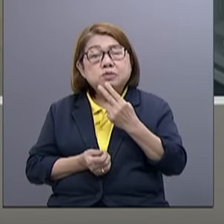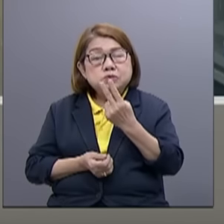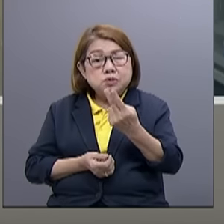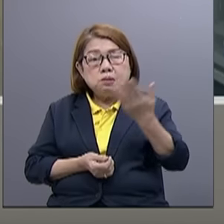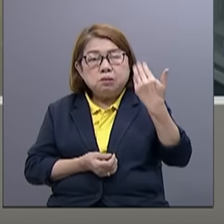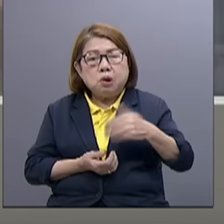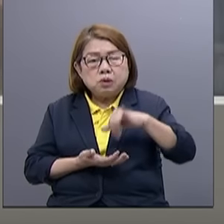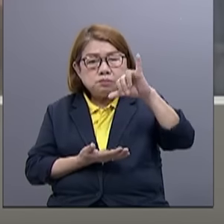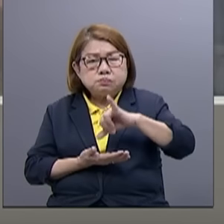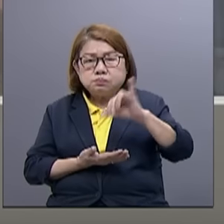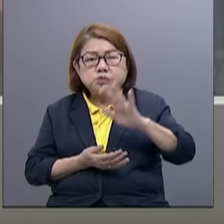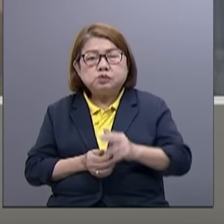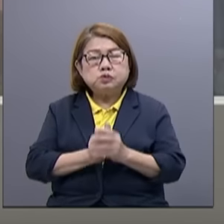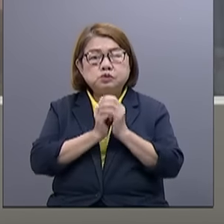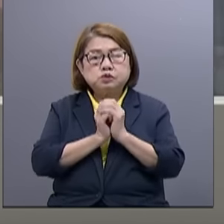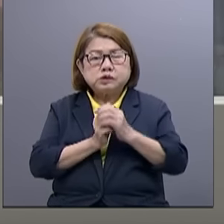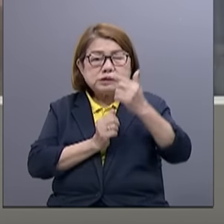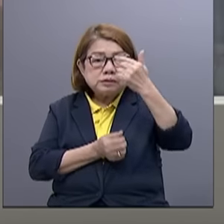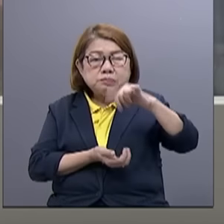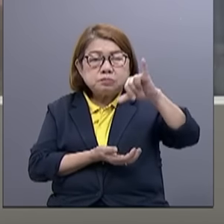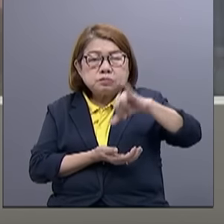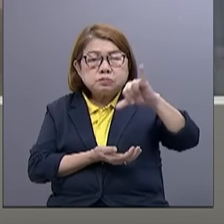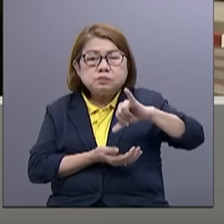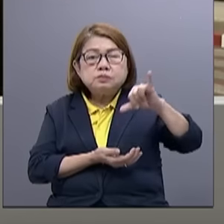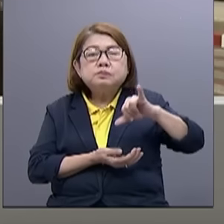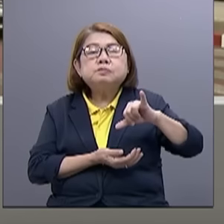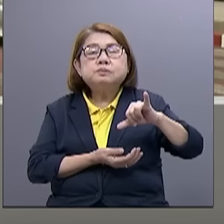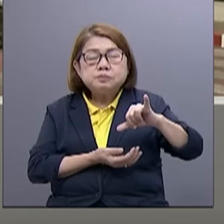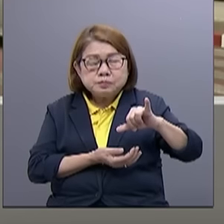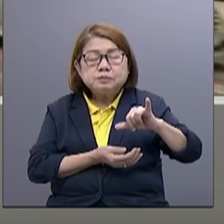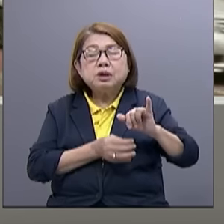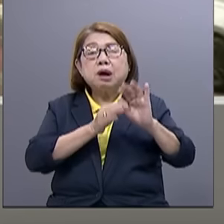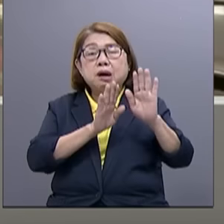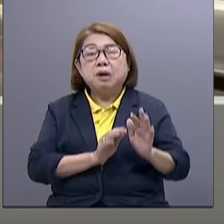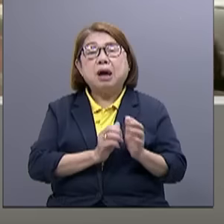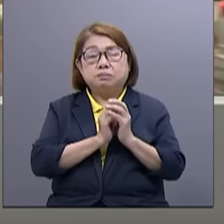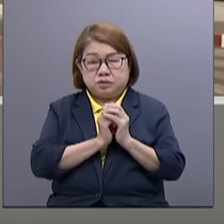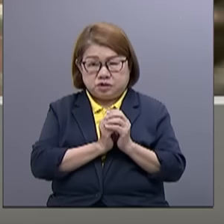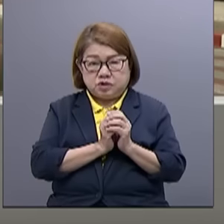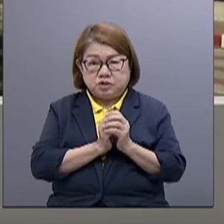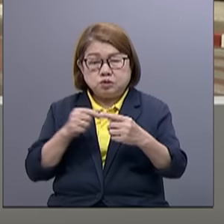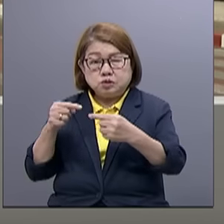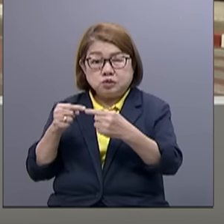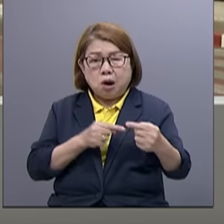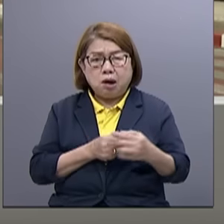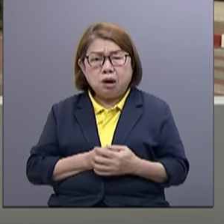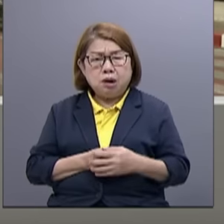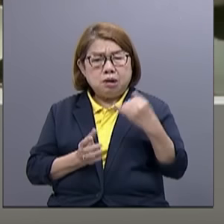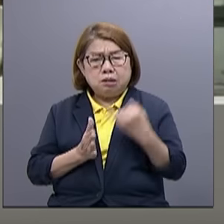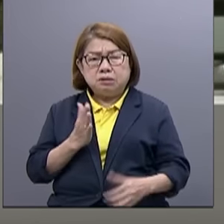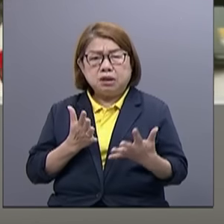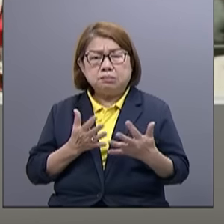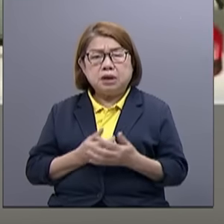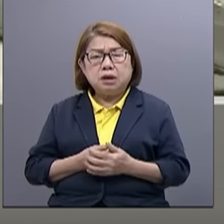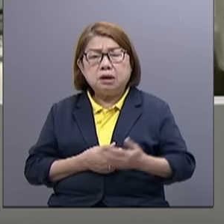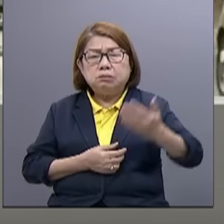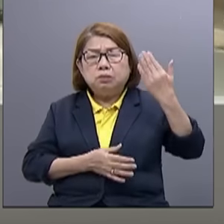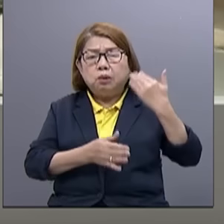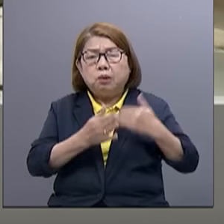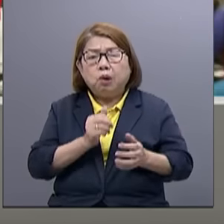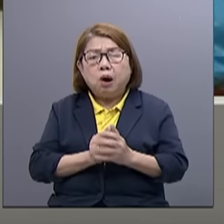ต่กินซีอิ๊วที่ผลิตจากจีนนะคะนี่เป็นวัฒนธรรมการกินที่สืบทอดกันมาไม่ใช่เรื่องผิดแปลกอะไรค่ะเพียงแต่ว่